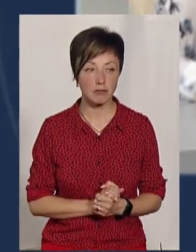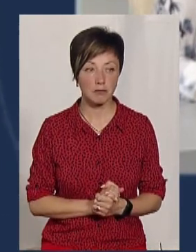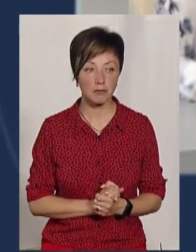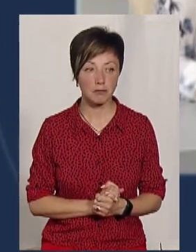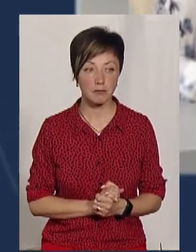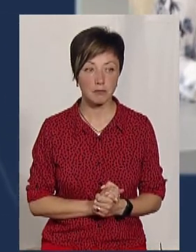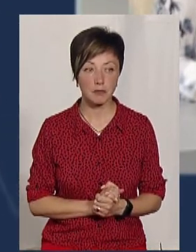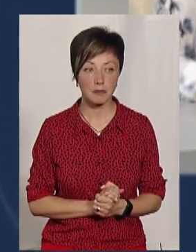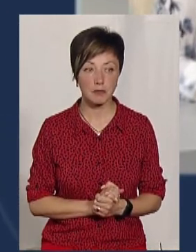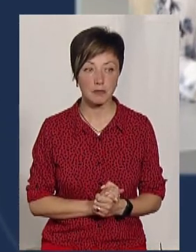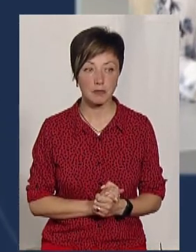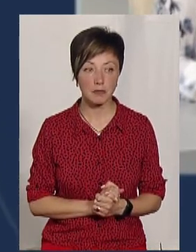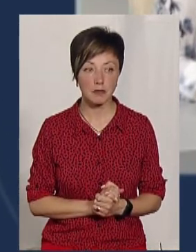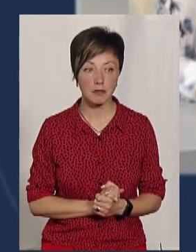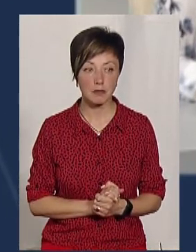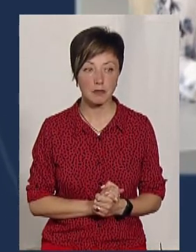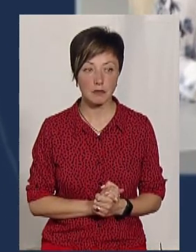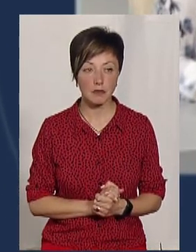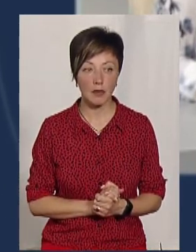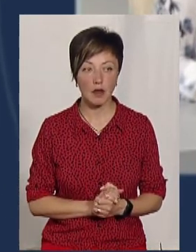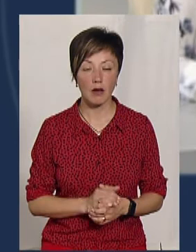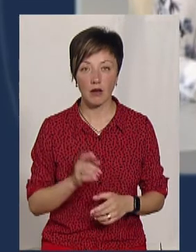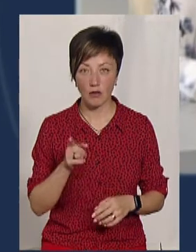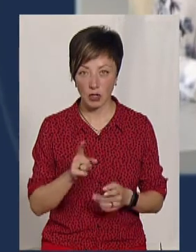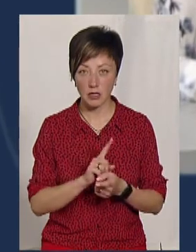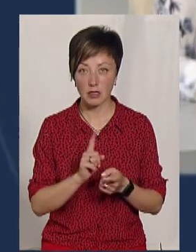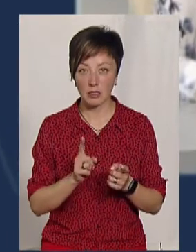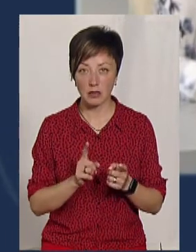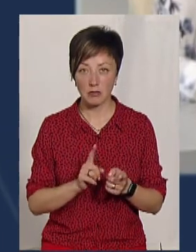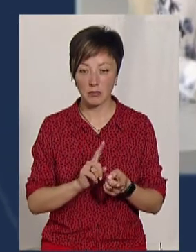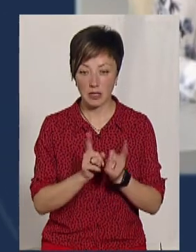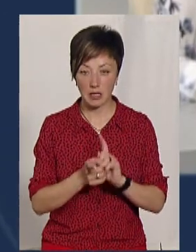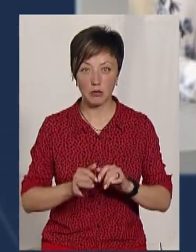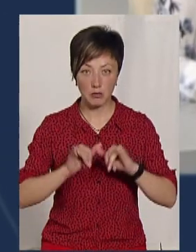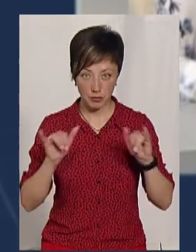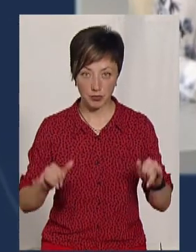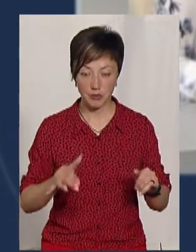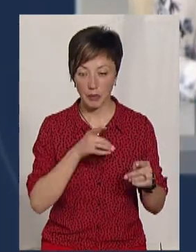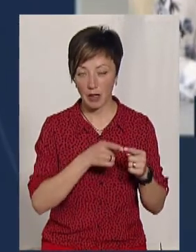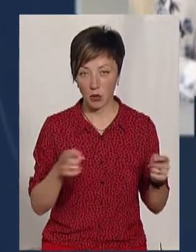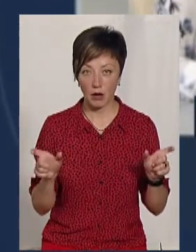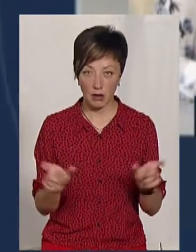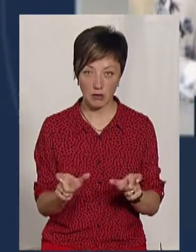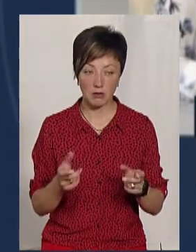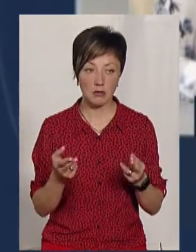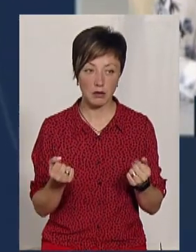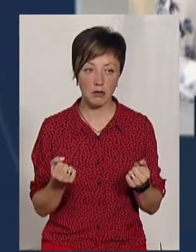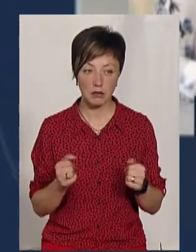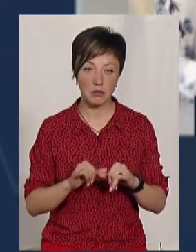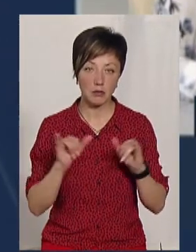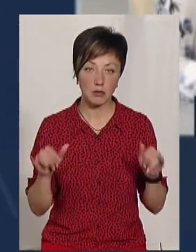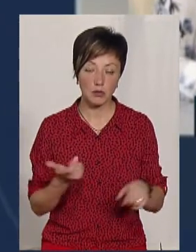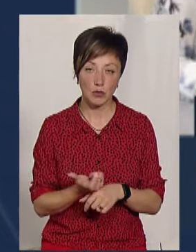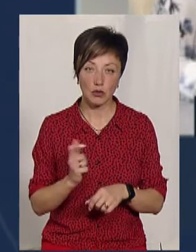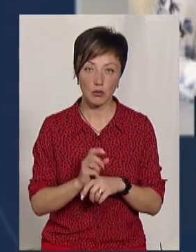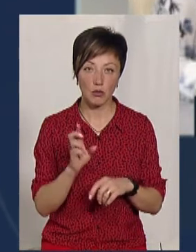Ну, це не включно збитки в приватних перевізників. Вони стали більшими за період карантину, виходить, так? Вони стали